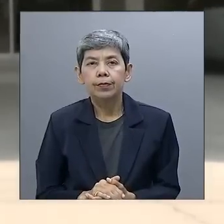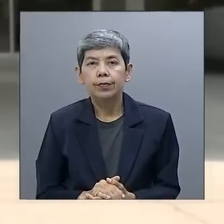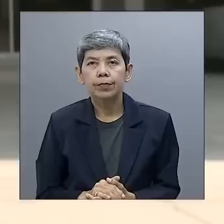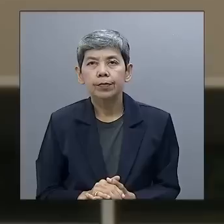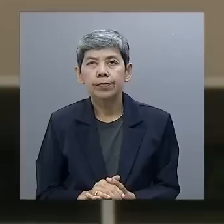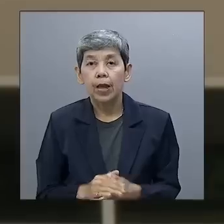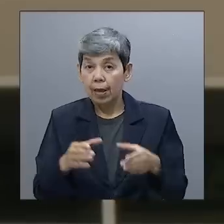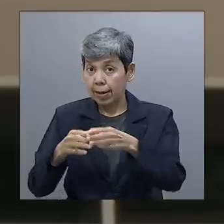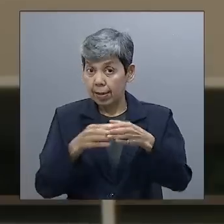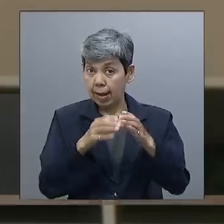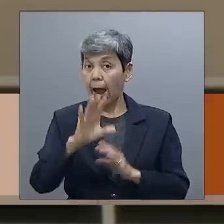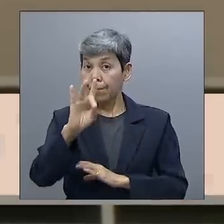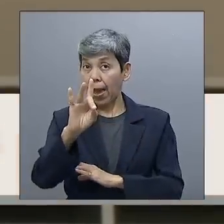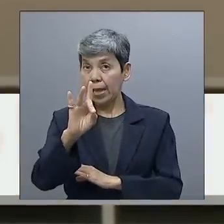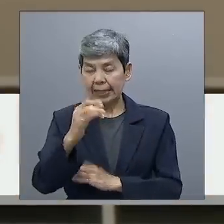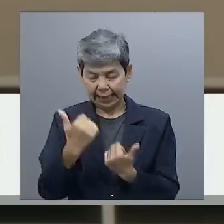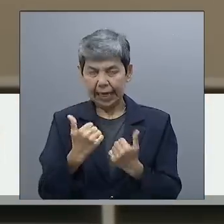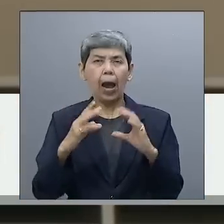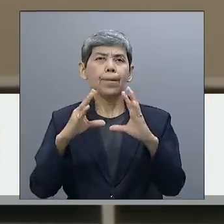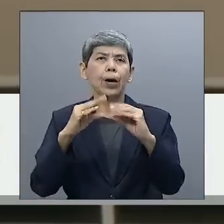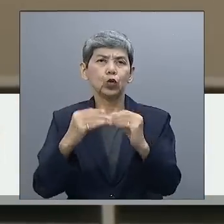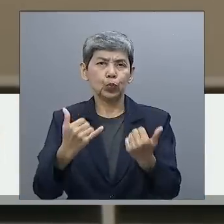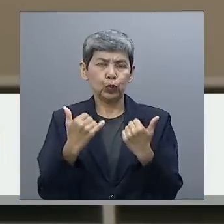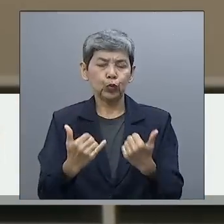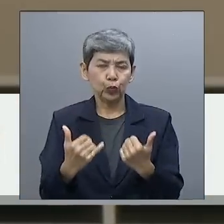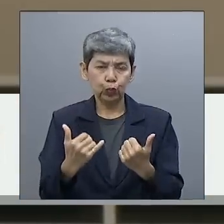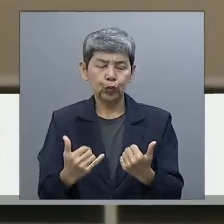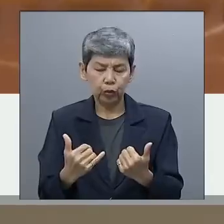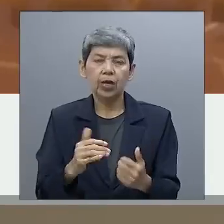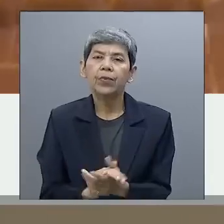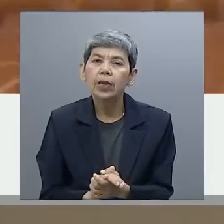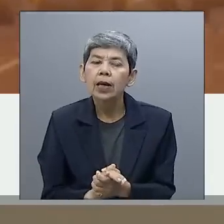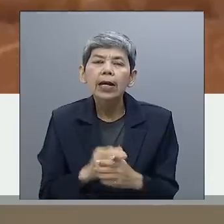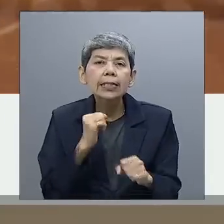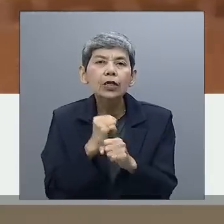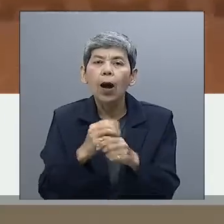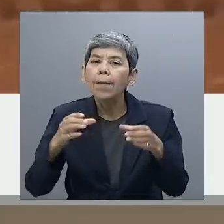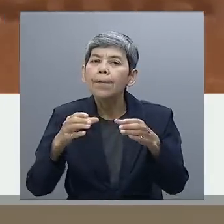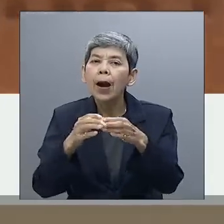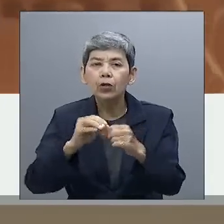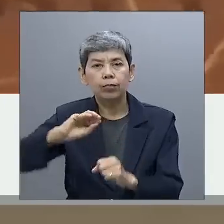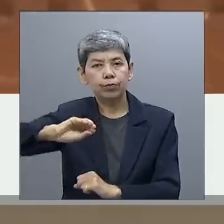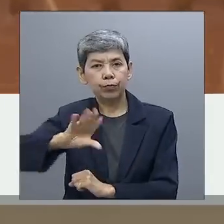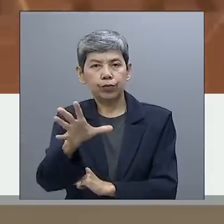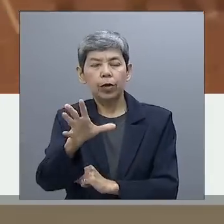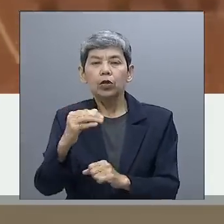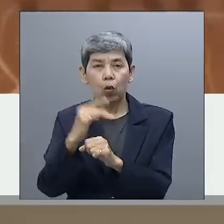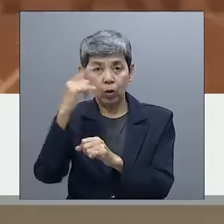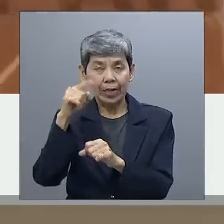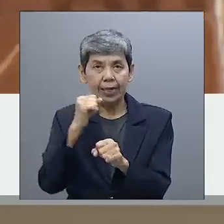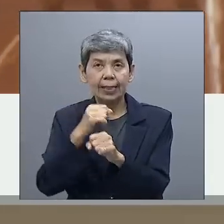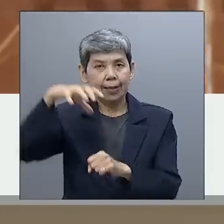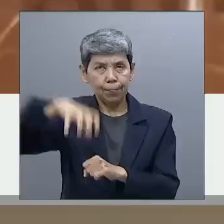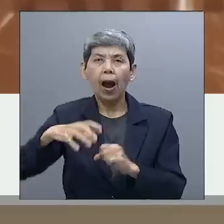8พรรคร่วมจัดตั้งรัฐบาลมีนัดหารือความคืบหน้าในการจัดตั้งรัฐบาลวันนี้ค่ะเลือกที่ทำการพรรคประชาชาติย่านดอนเมืองเป็นสถาน